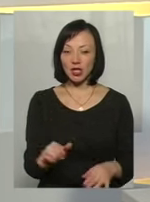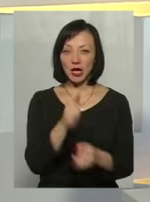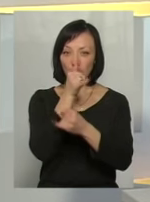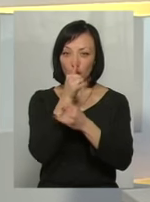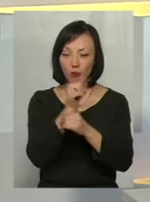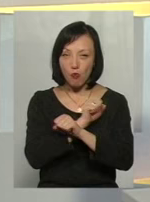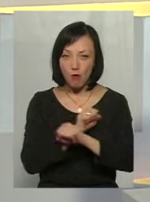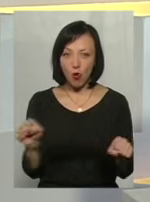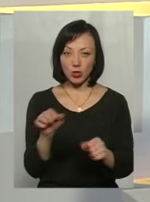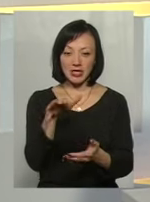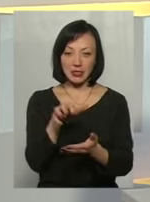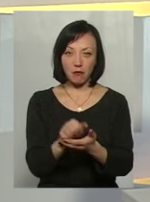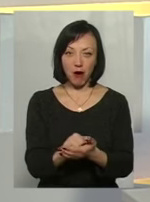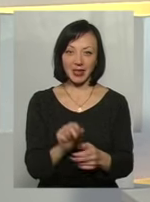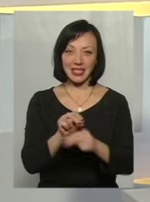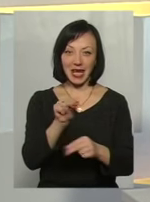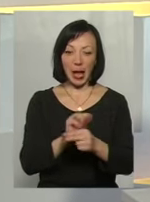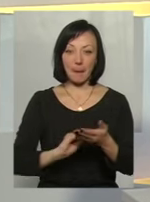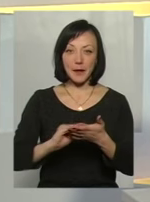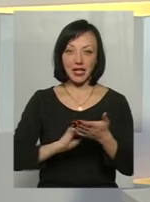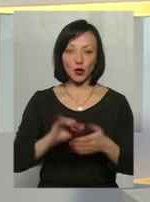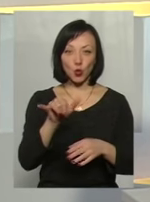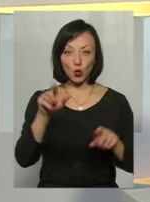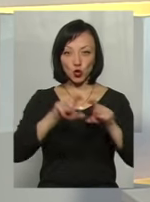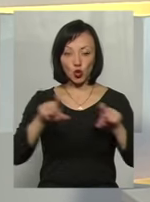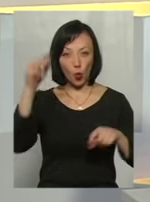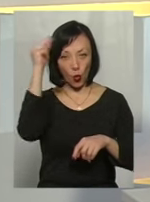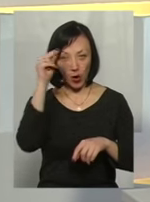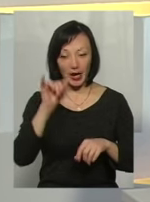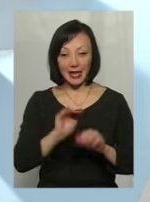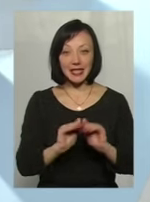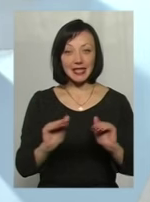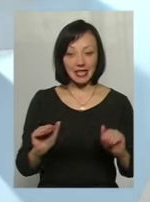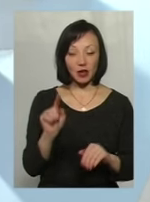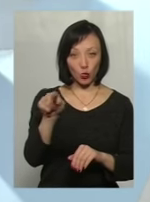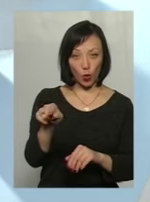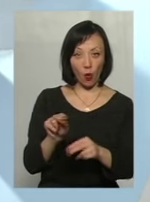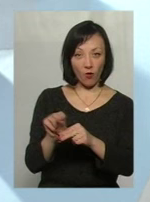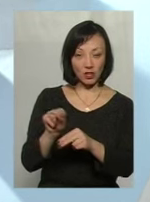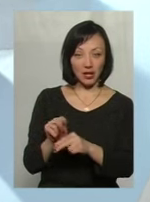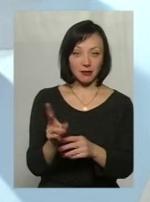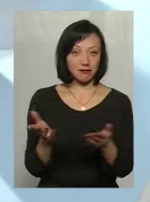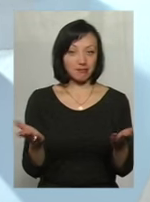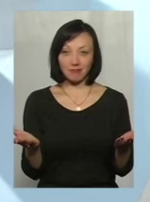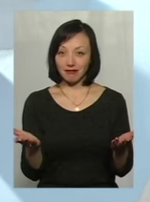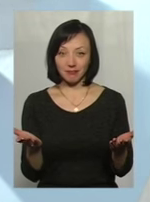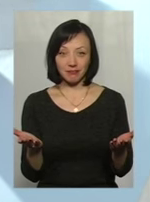займатися репетиторством у школі, і так само діти, які вчаться у цього вчителя, ну, тобто вчитель,